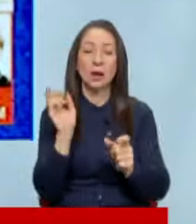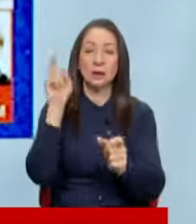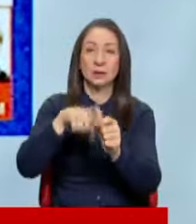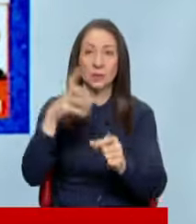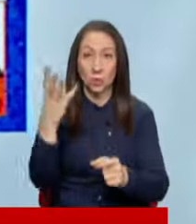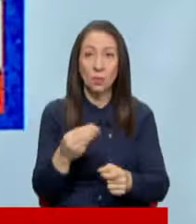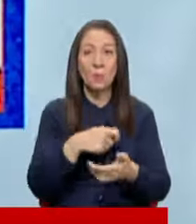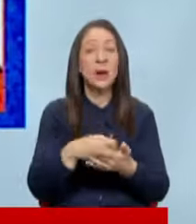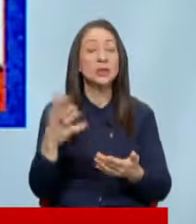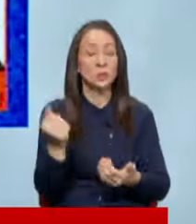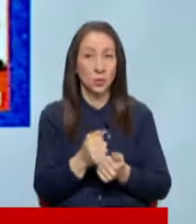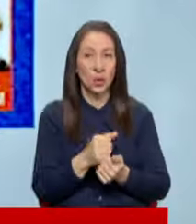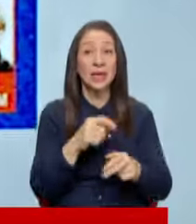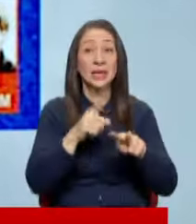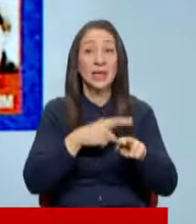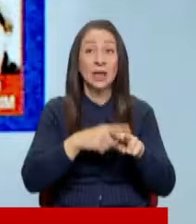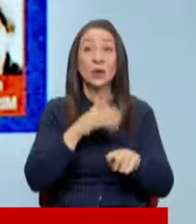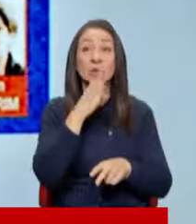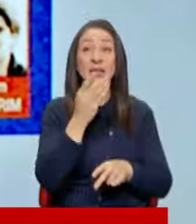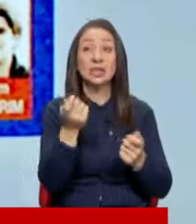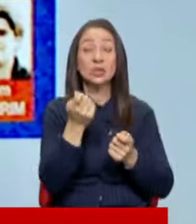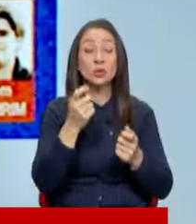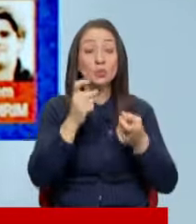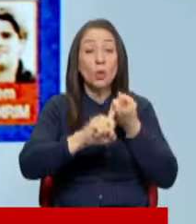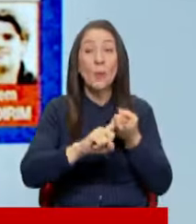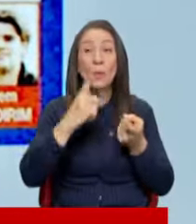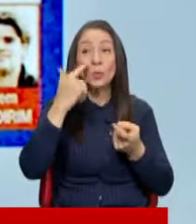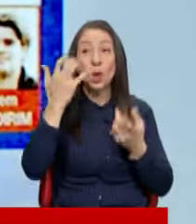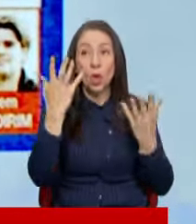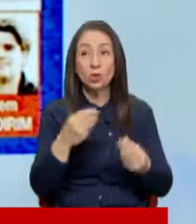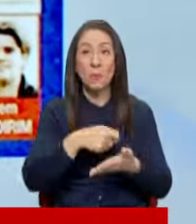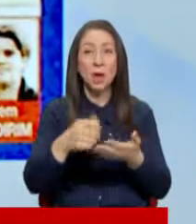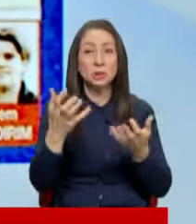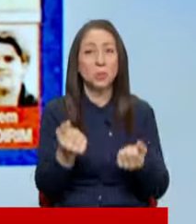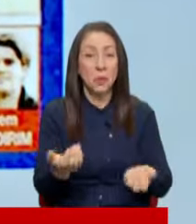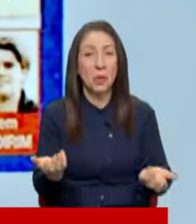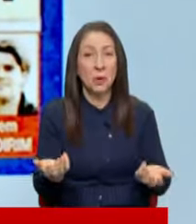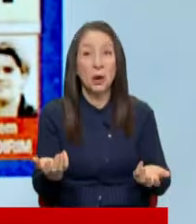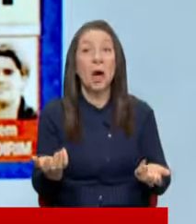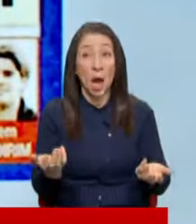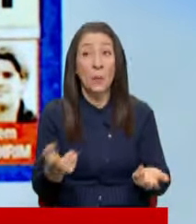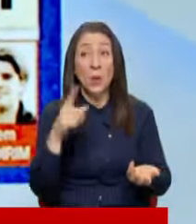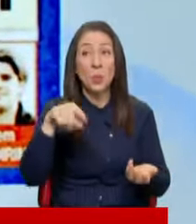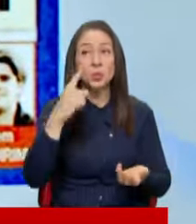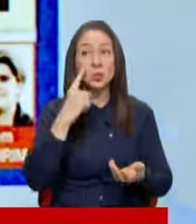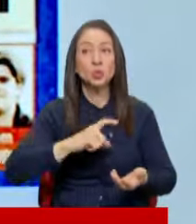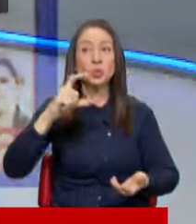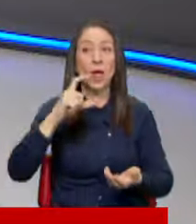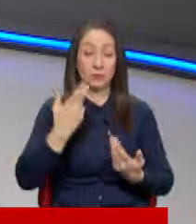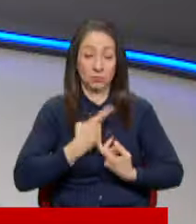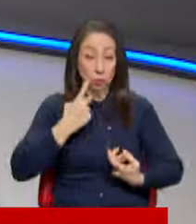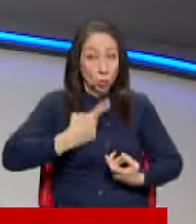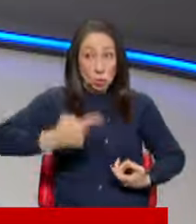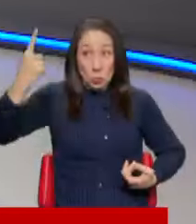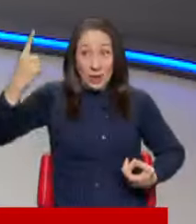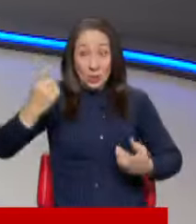oldu maaş alıyor yeğeni Kocaeli'de İŞKUR müdürü oldu maaş alıyor Ama bu Cumhuriyet bu